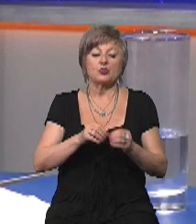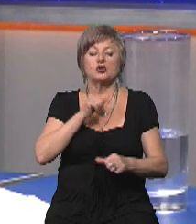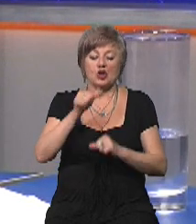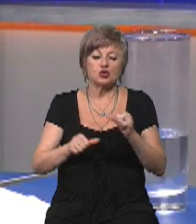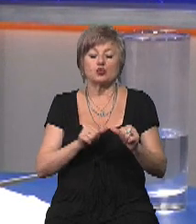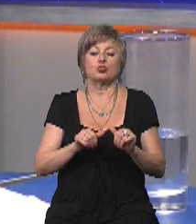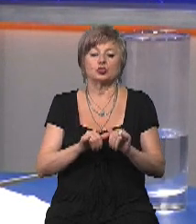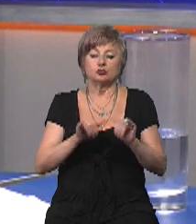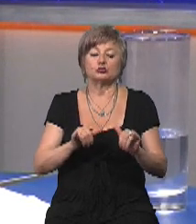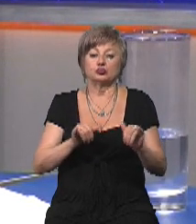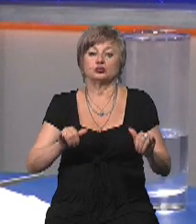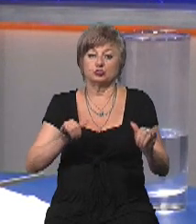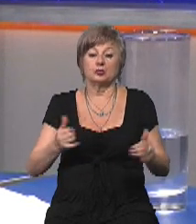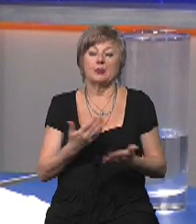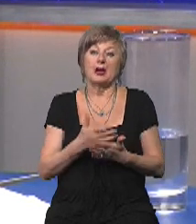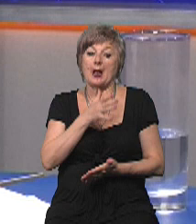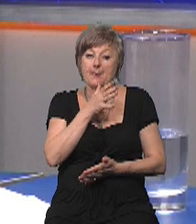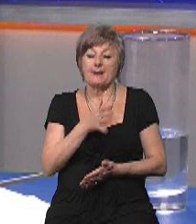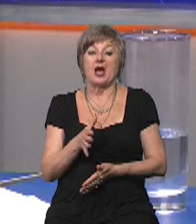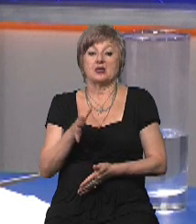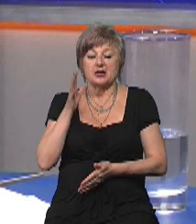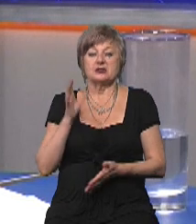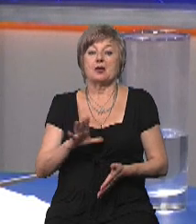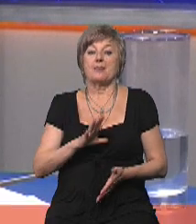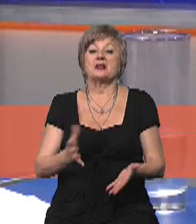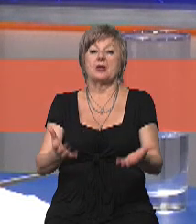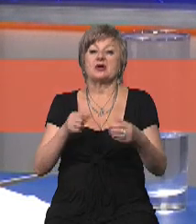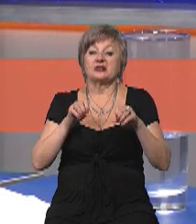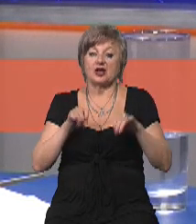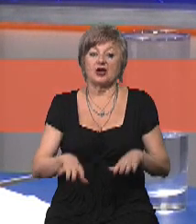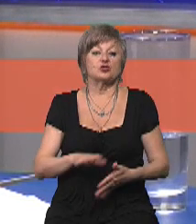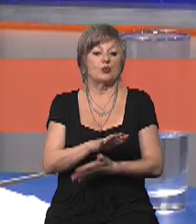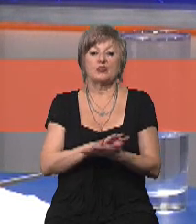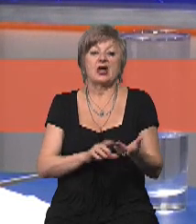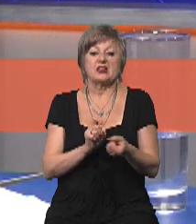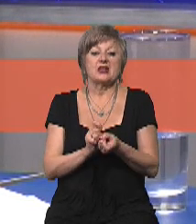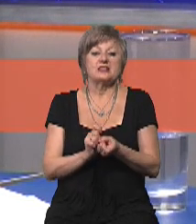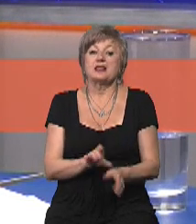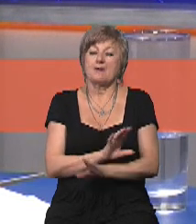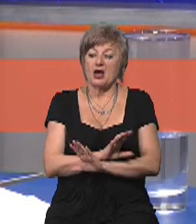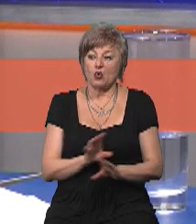острее и острее. 5 лет назад, когда было принято решение о том, что дальше не бороться с этим злом нельзя,